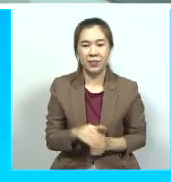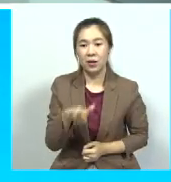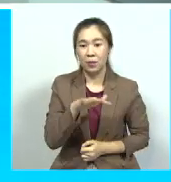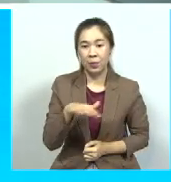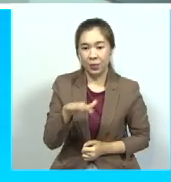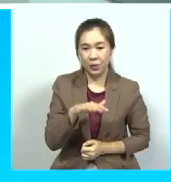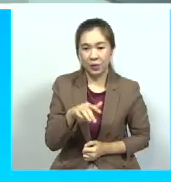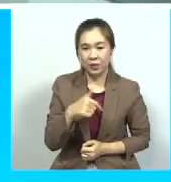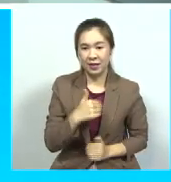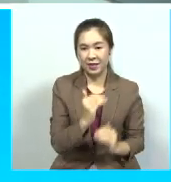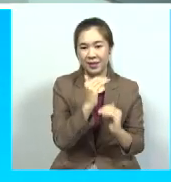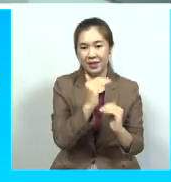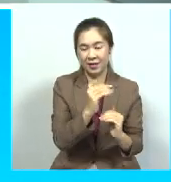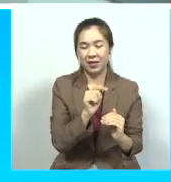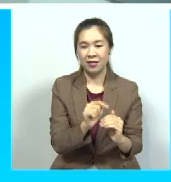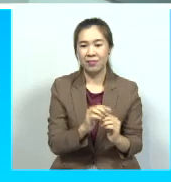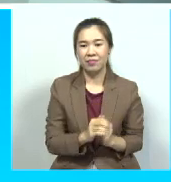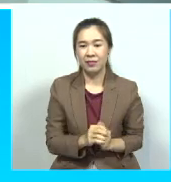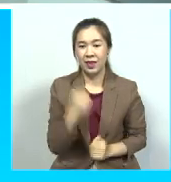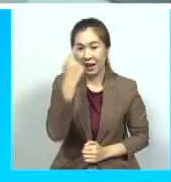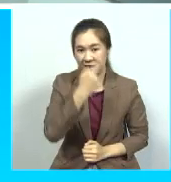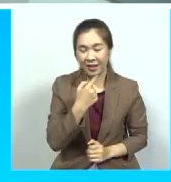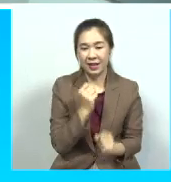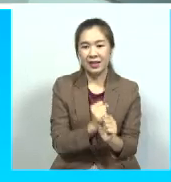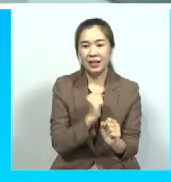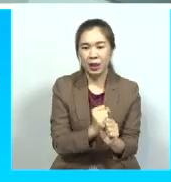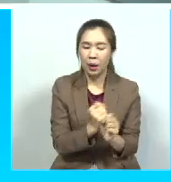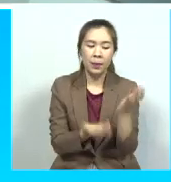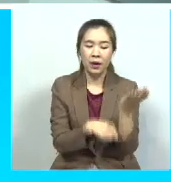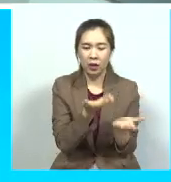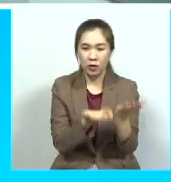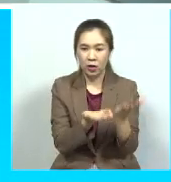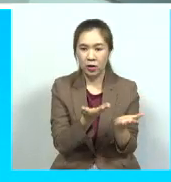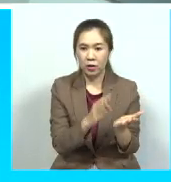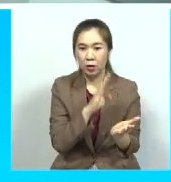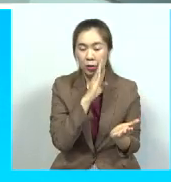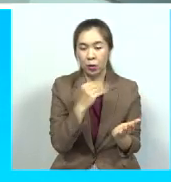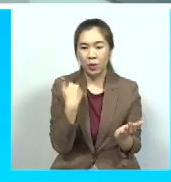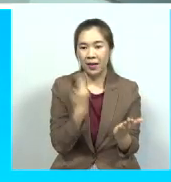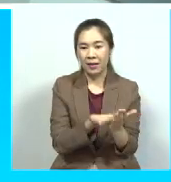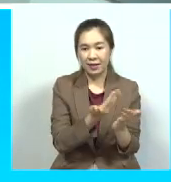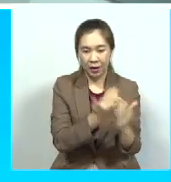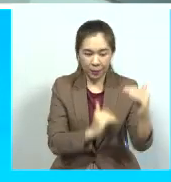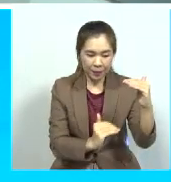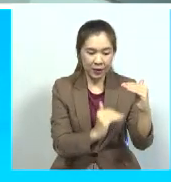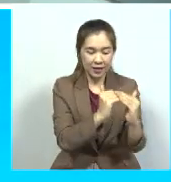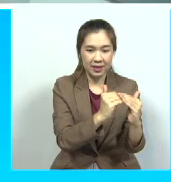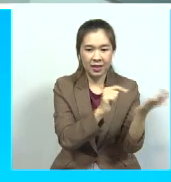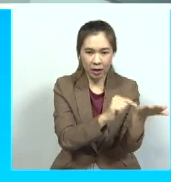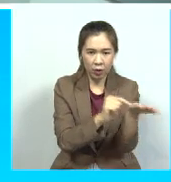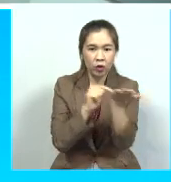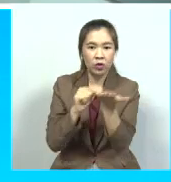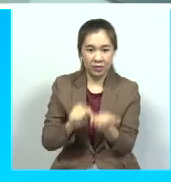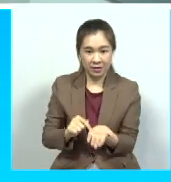ตรรกะหรือหลักการในประมวลรัษฎากรนะครับใครที่ประกอบกิจการไม่ว่าอะไรก็ตามเนี่ยถ้าเขามีได้ถึงเกณฑ์ต้องยื่นแบบเขาก็ต้องยื่นอยู่แล้ว